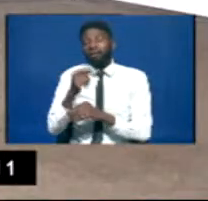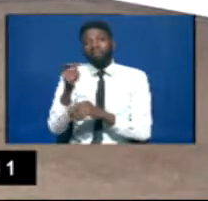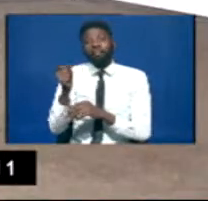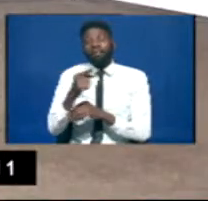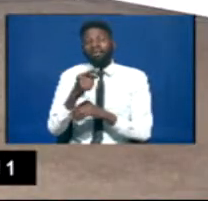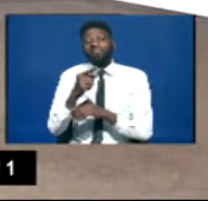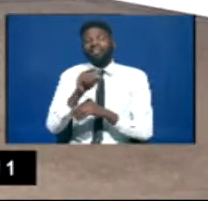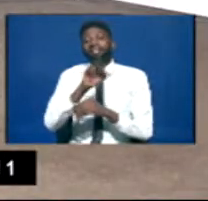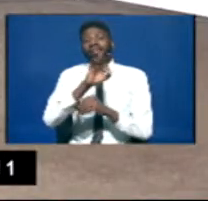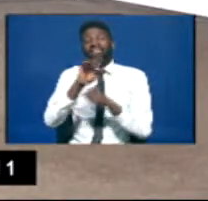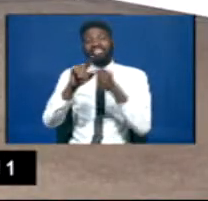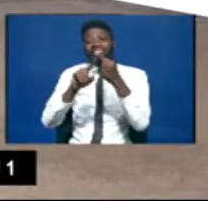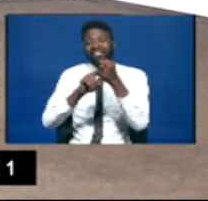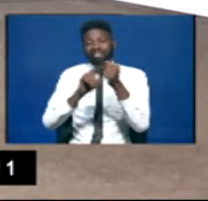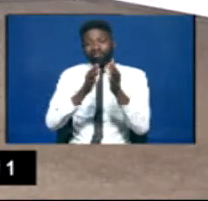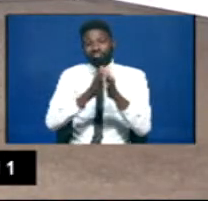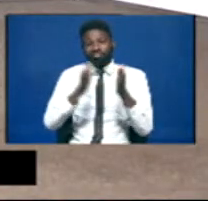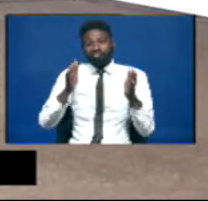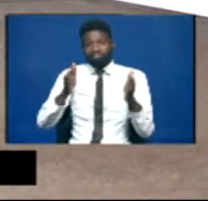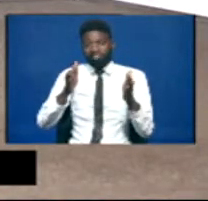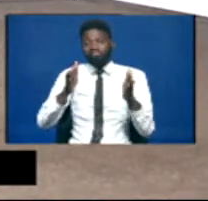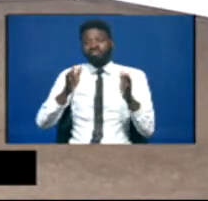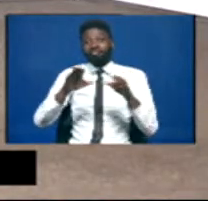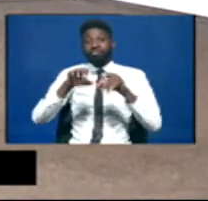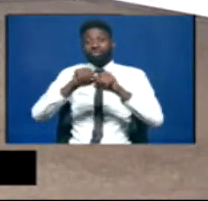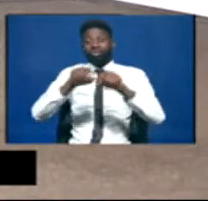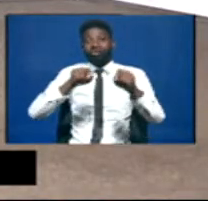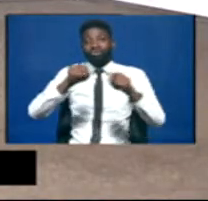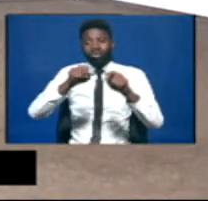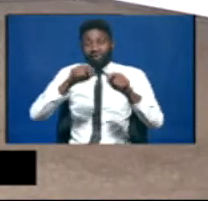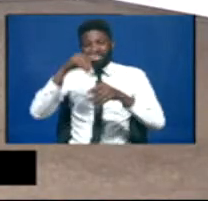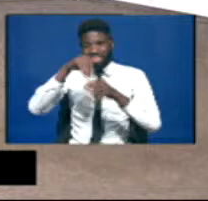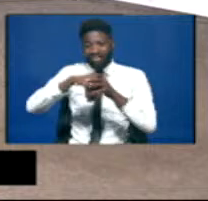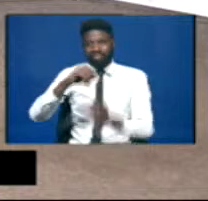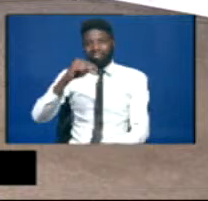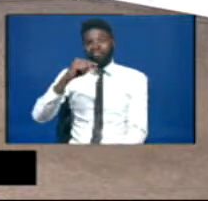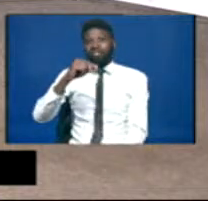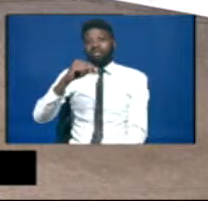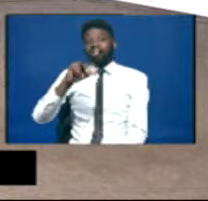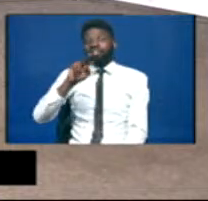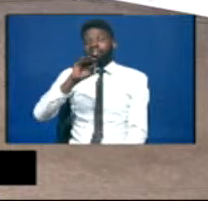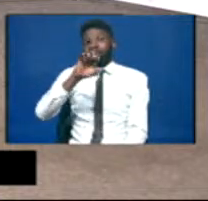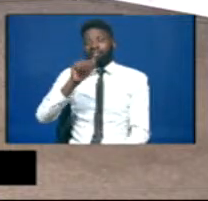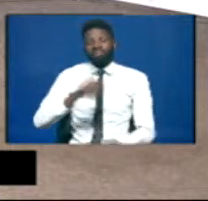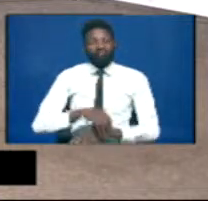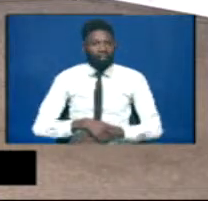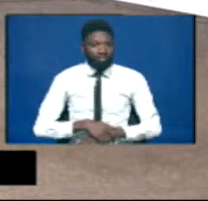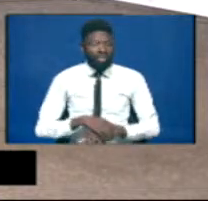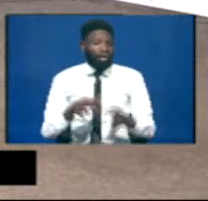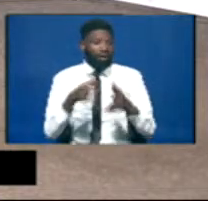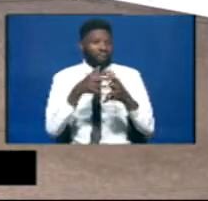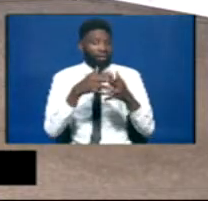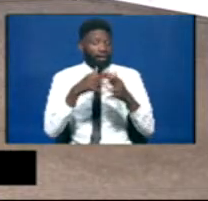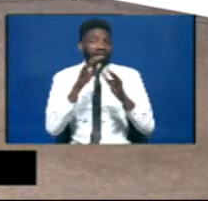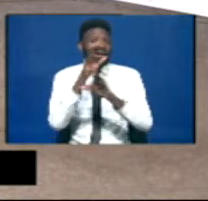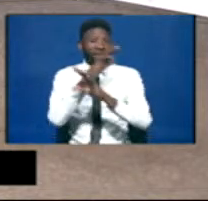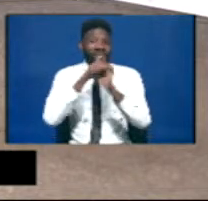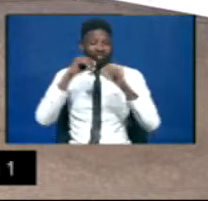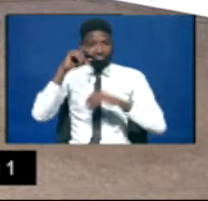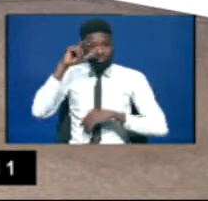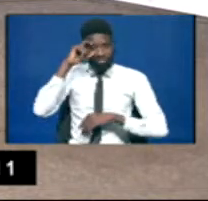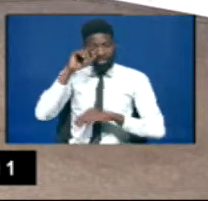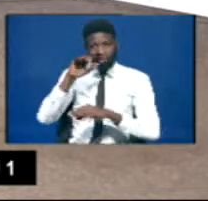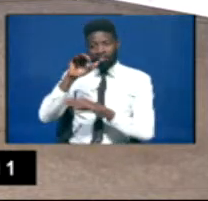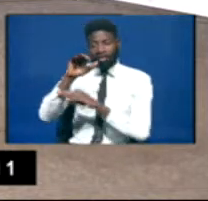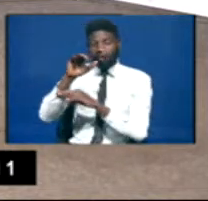kijeshi nchini Guinea. Na Rais Joe Biden wa Marekani alihimiza bunge la Congress kuchukua hatua dhidi ya